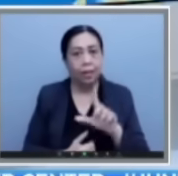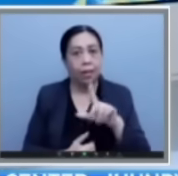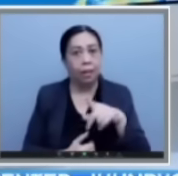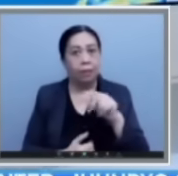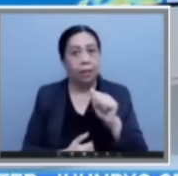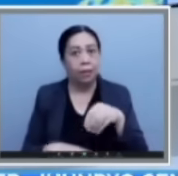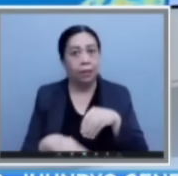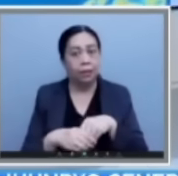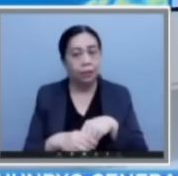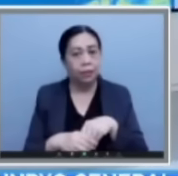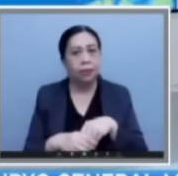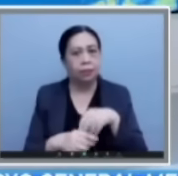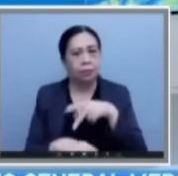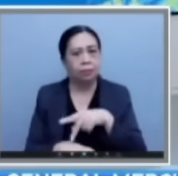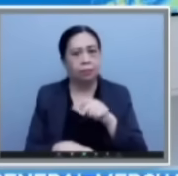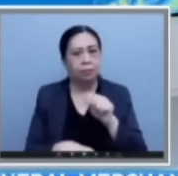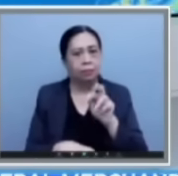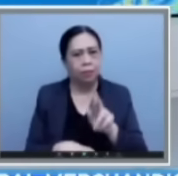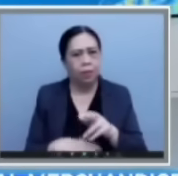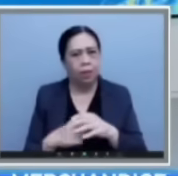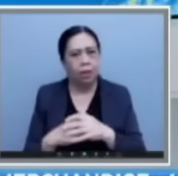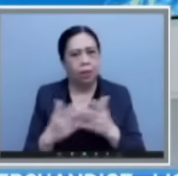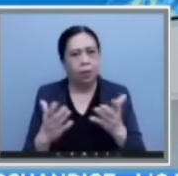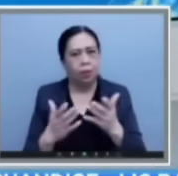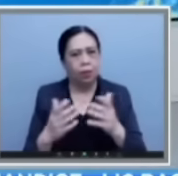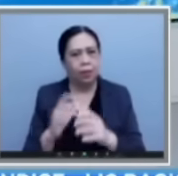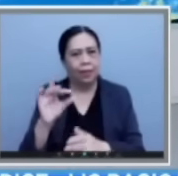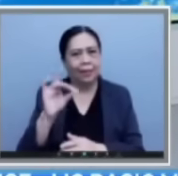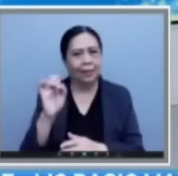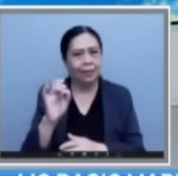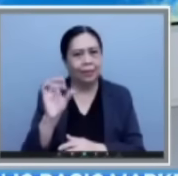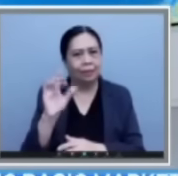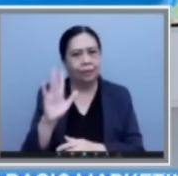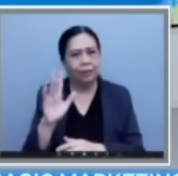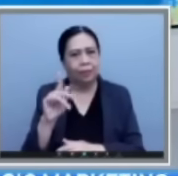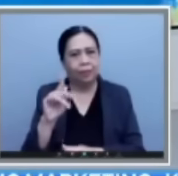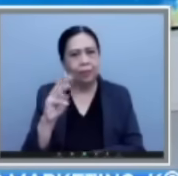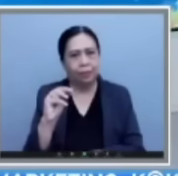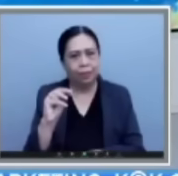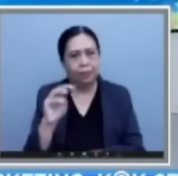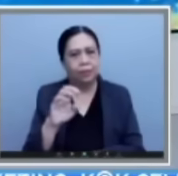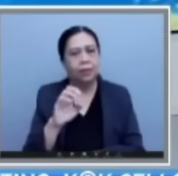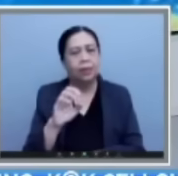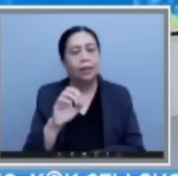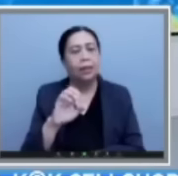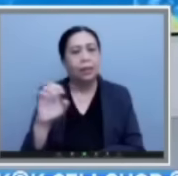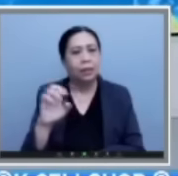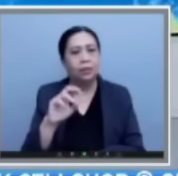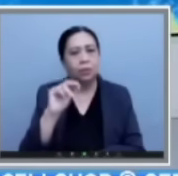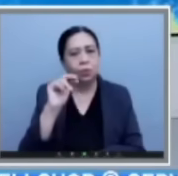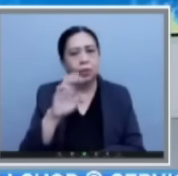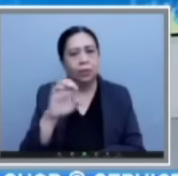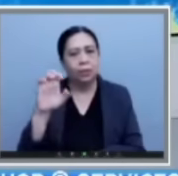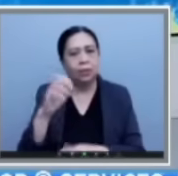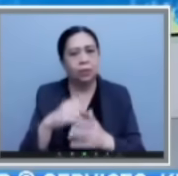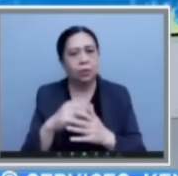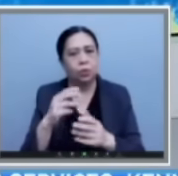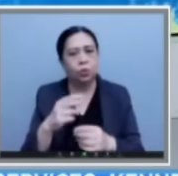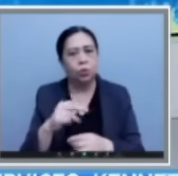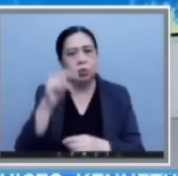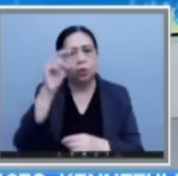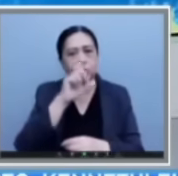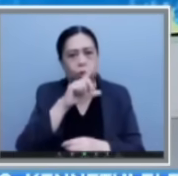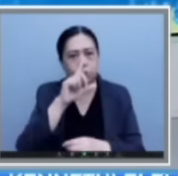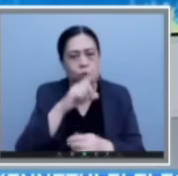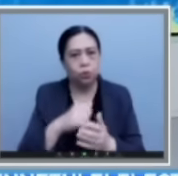ng par Ito nga yan ano nasa 875 km East northeast ng extreme Northern Luzon